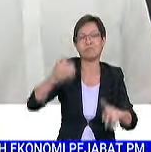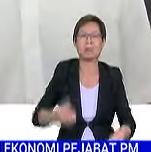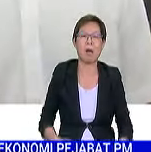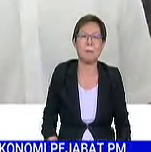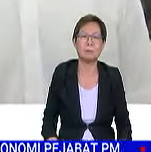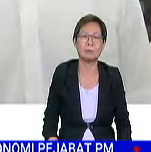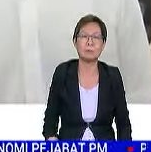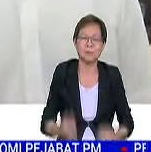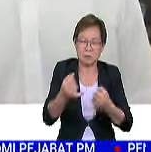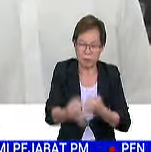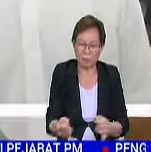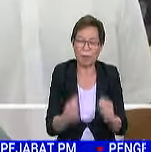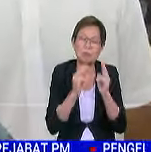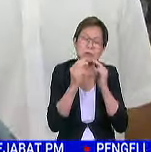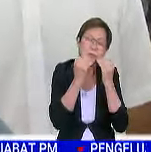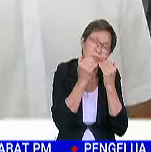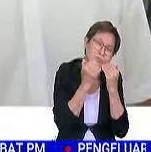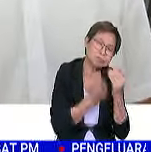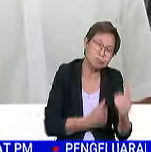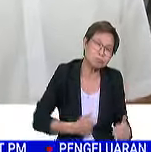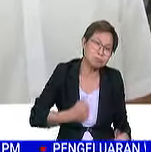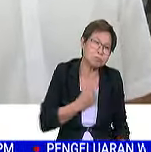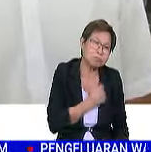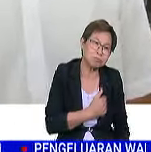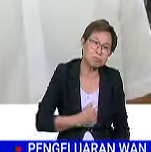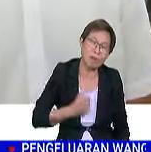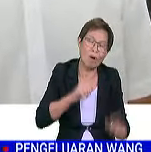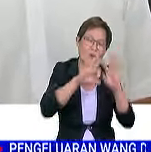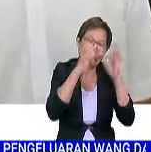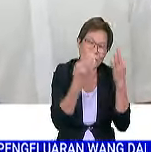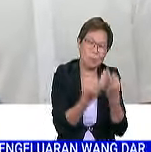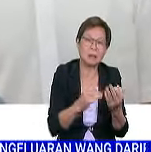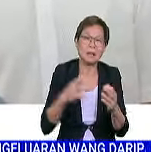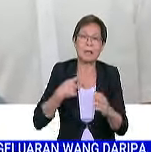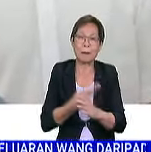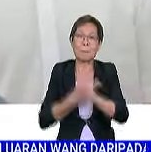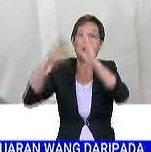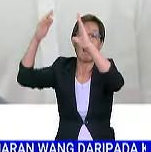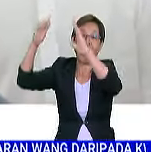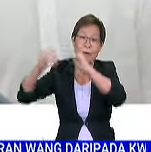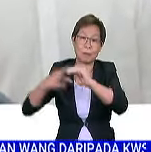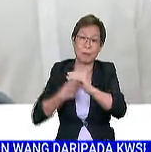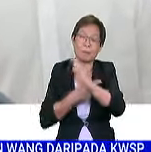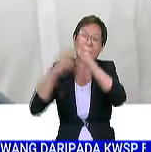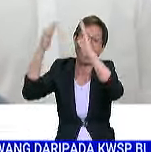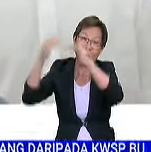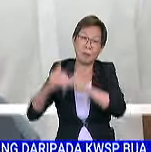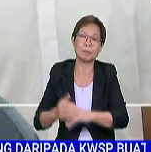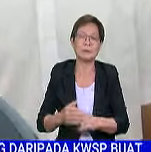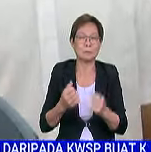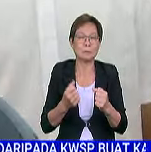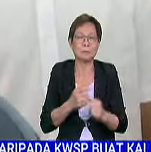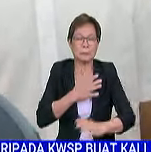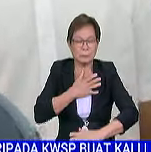Pihak jabatan mengucapkan takziah kepada keluarga mangsa dan kami mengharapkan supaya mereka tabah